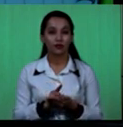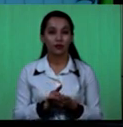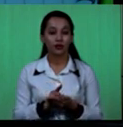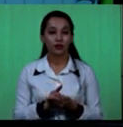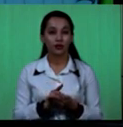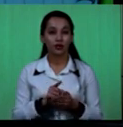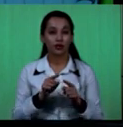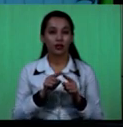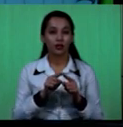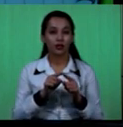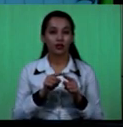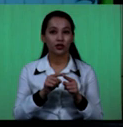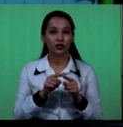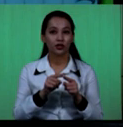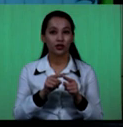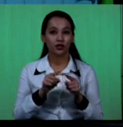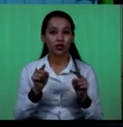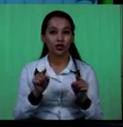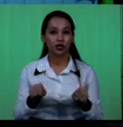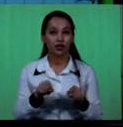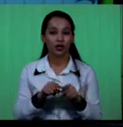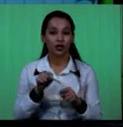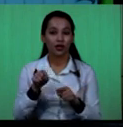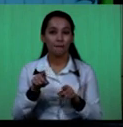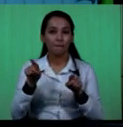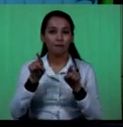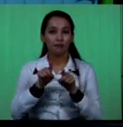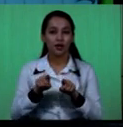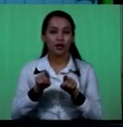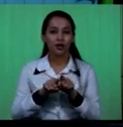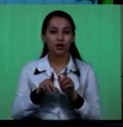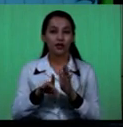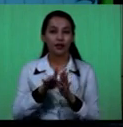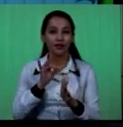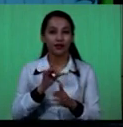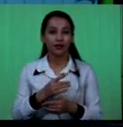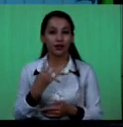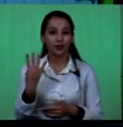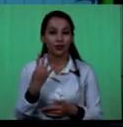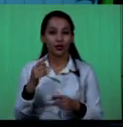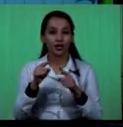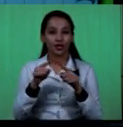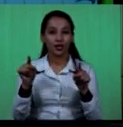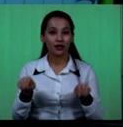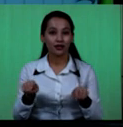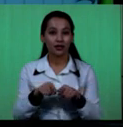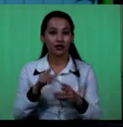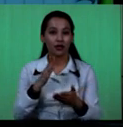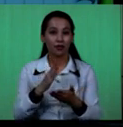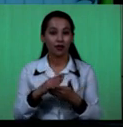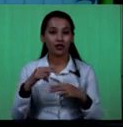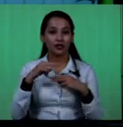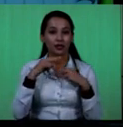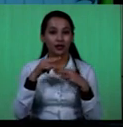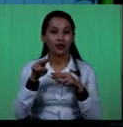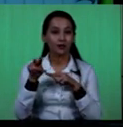Kartochkalarning ichidan ikkita bir xilini toping. Demak, bu yerda 4 ta kartochka berilgan. Diqqat